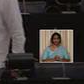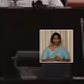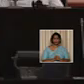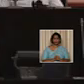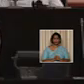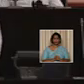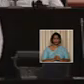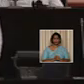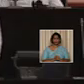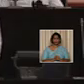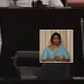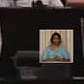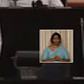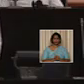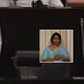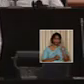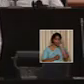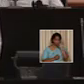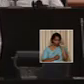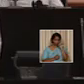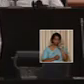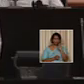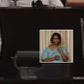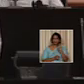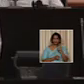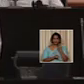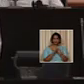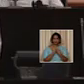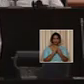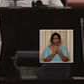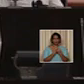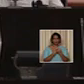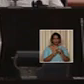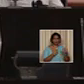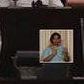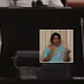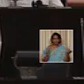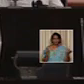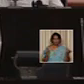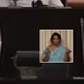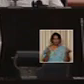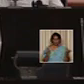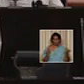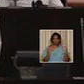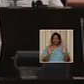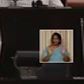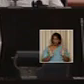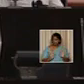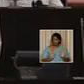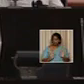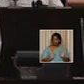දරු කතා නැතුමනි මාසිකට සැරයක් නම් සමාලෝචනය කර කර ඉන්න හම්බ වෙන්නේ නමුත්